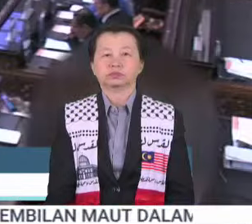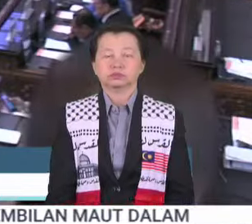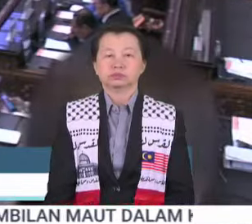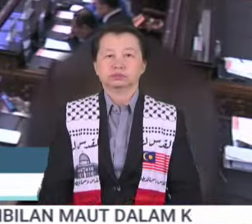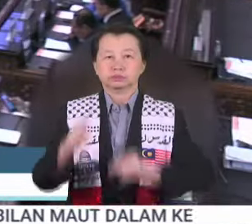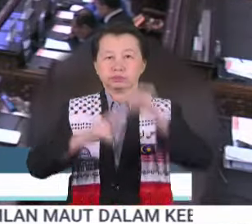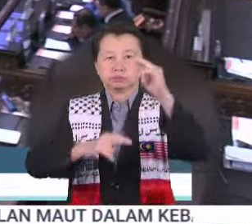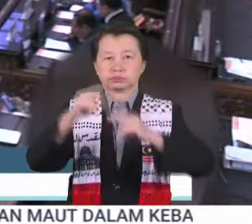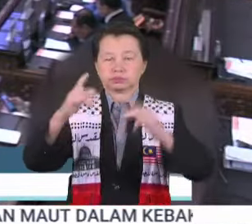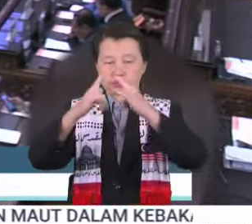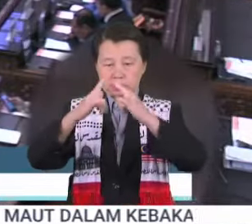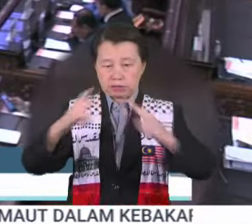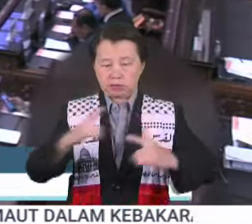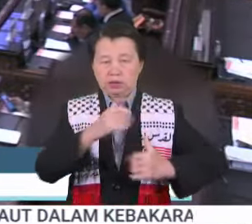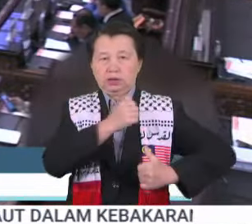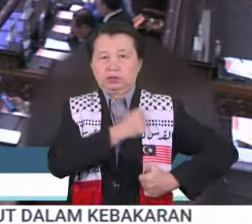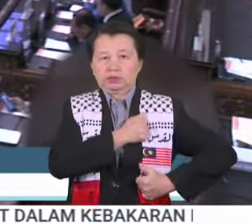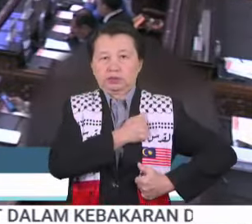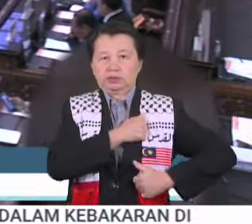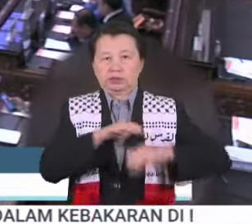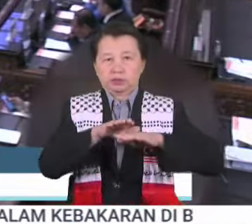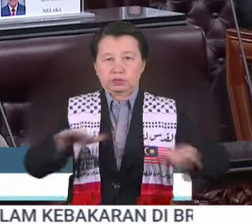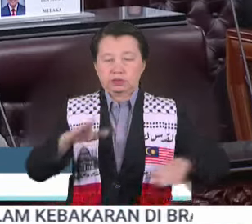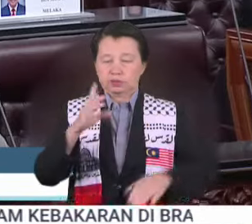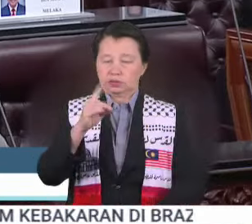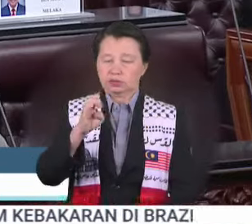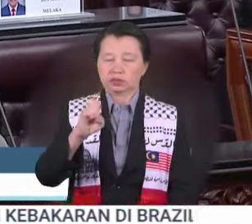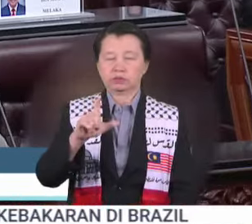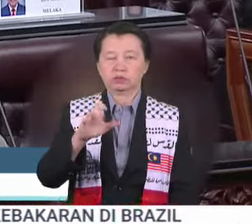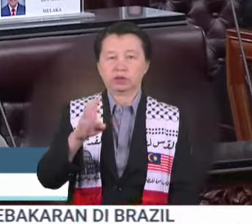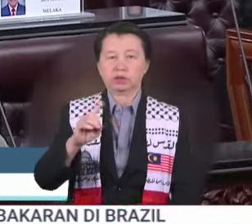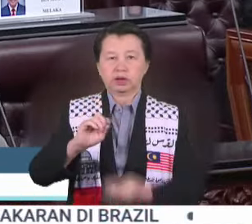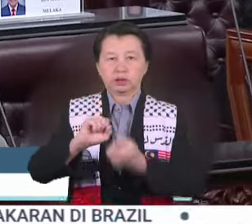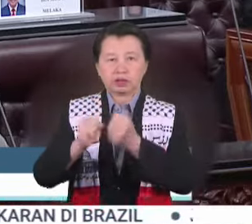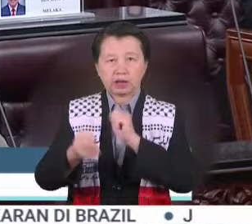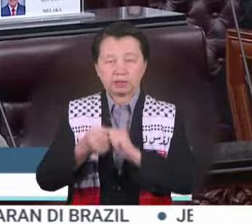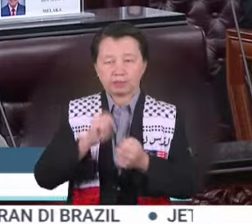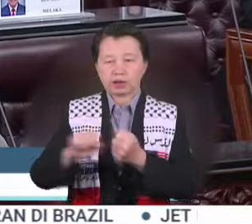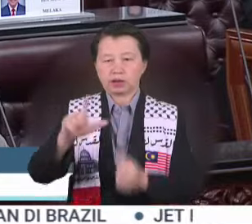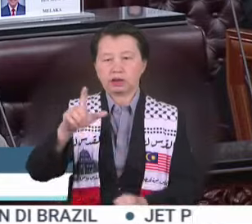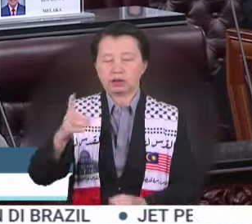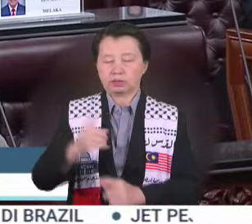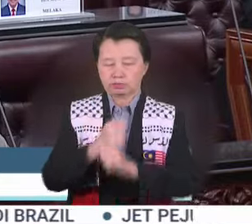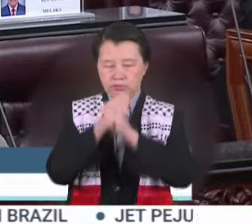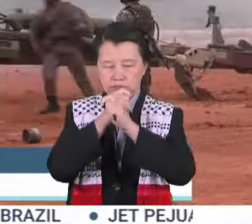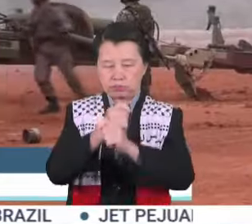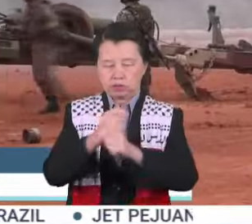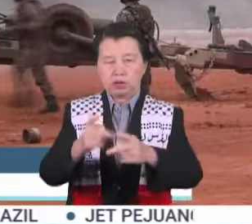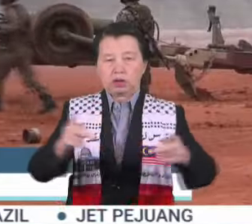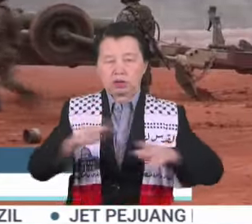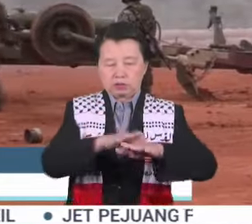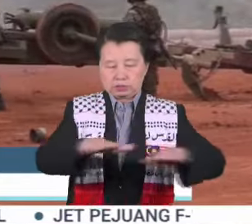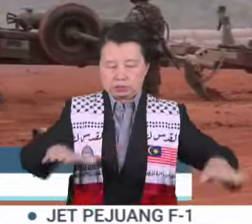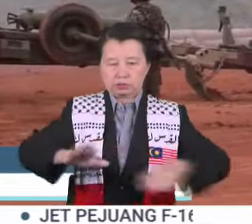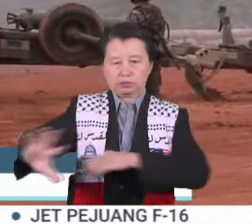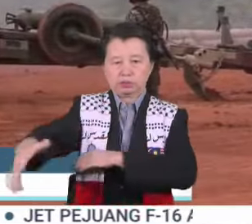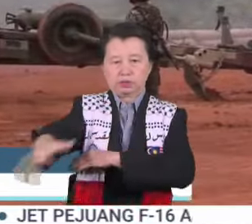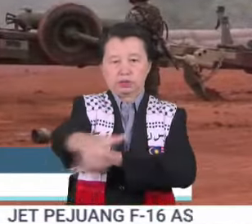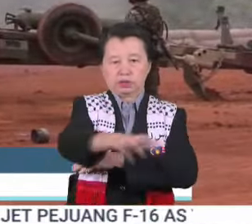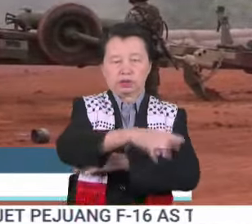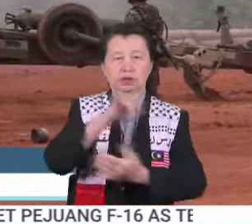latihan pembinaan kem tentera darat di felda sahabat Lahat Datu turut memperkukuh pertahanan di kawasan daratan perairan